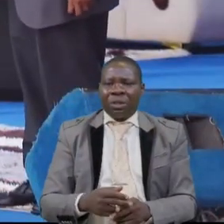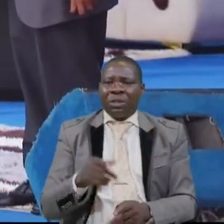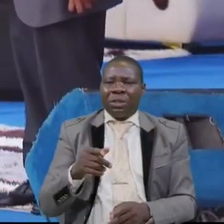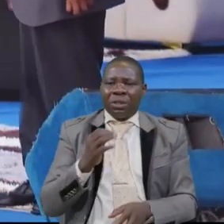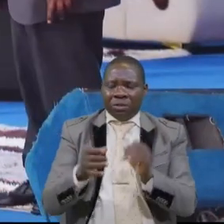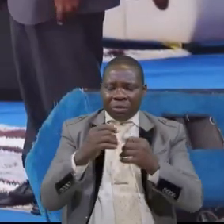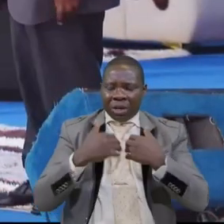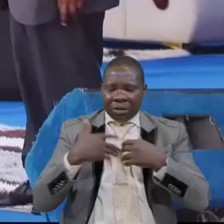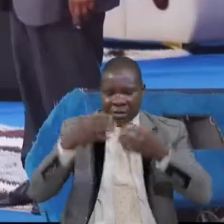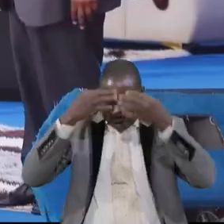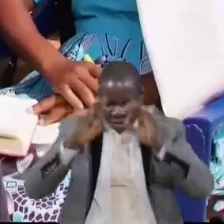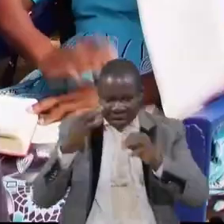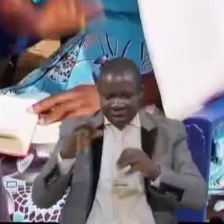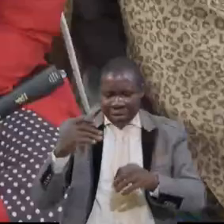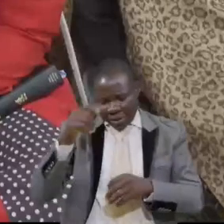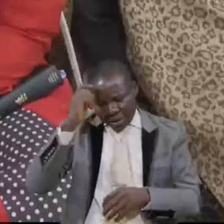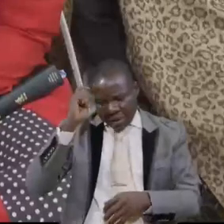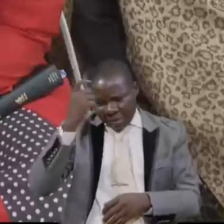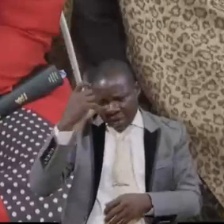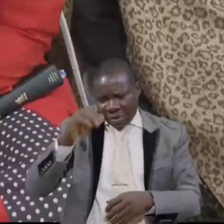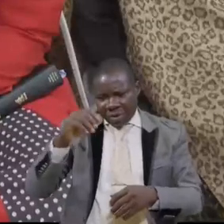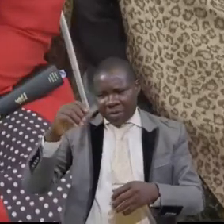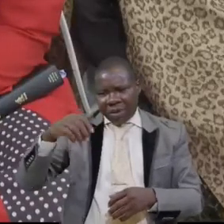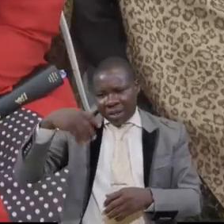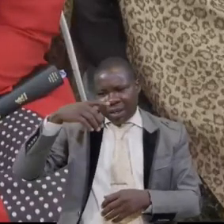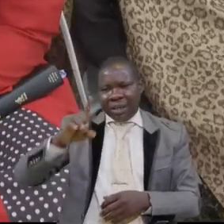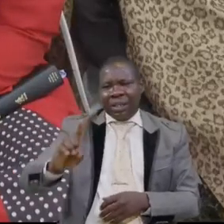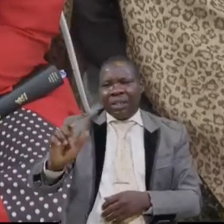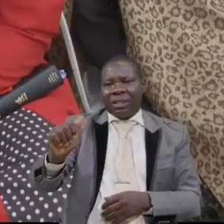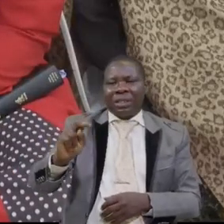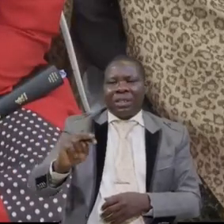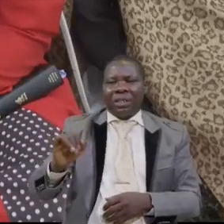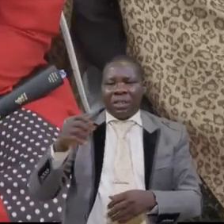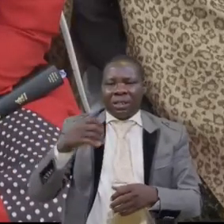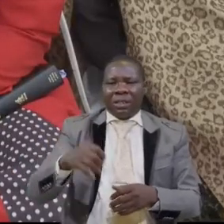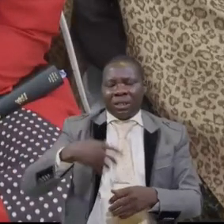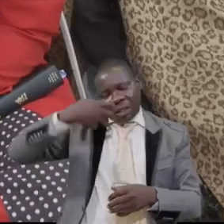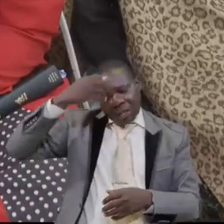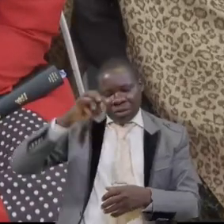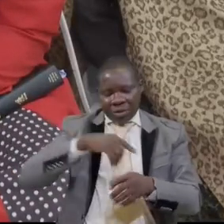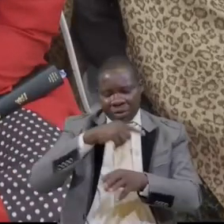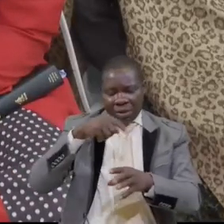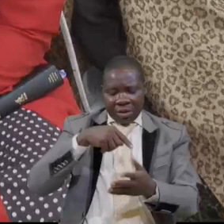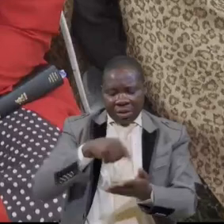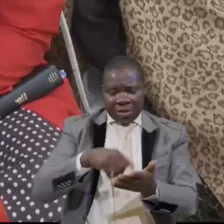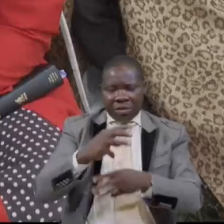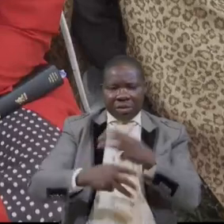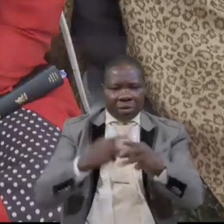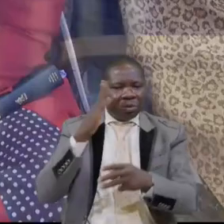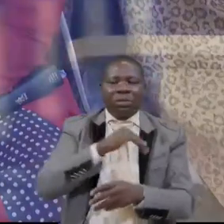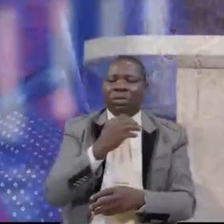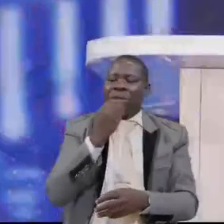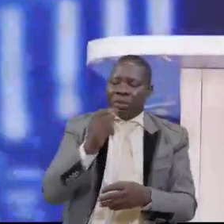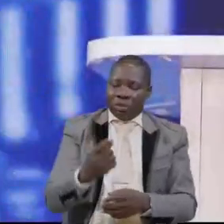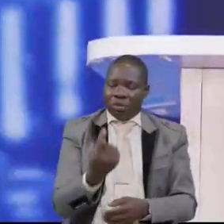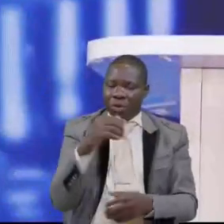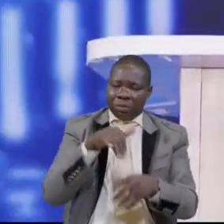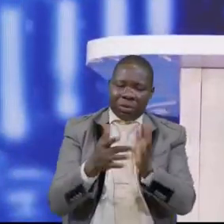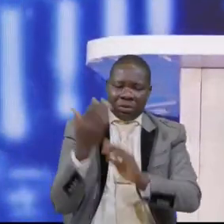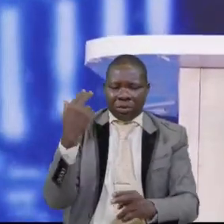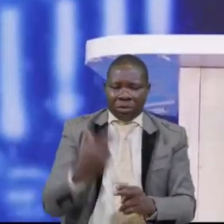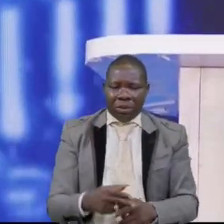ce monde ne pourront pas te dévorer. Chapitre 7 maintenant. Chapitre 7 de Daniel. Daniel voulait montrer,